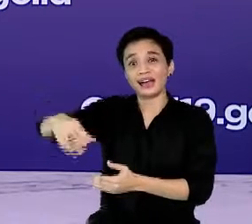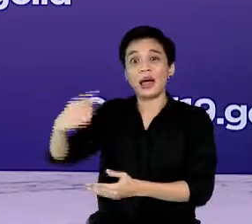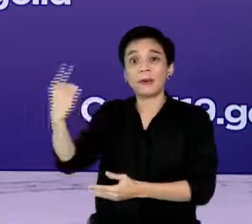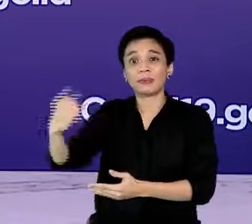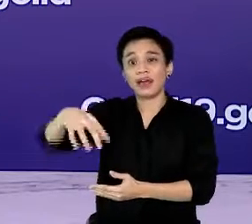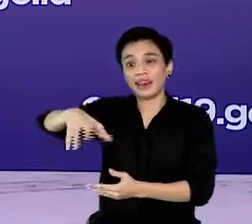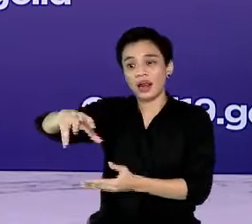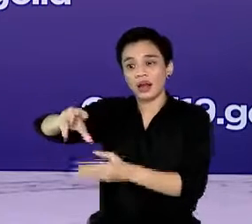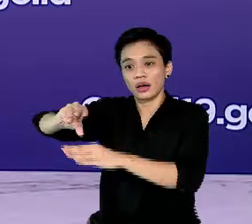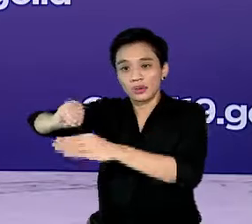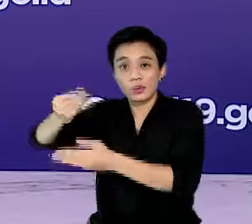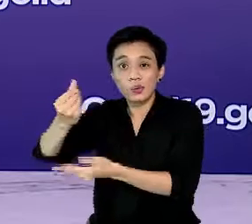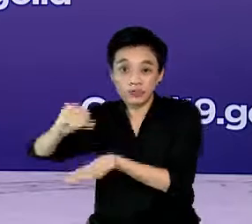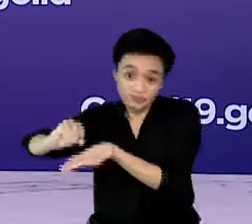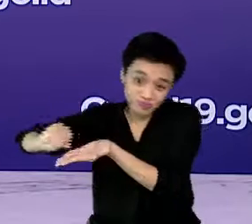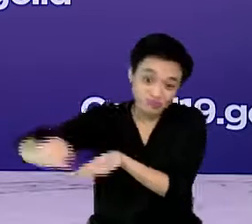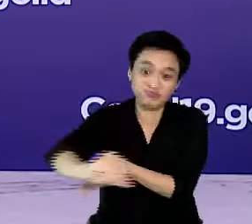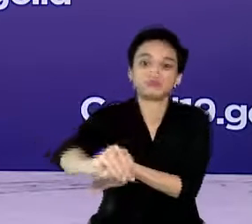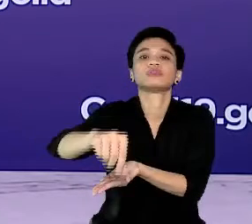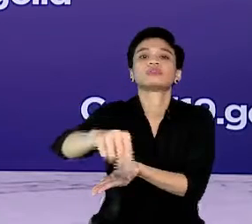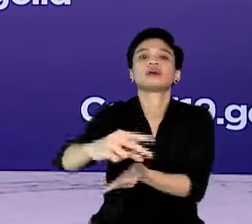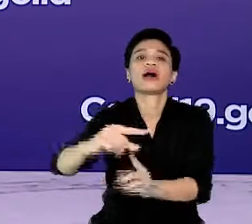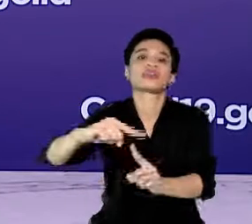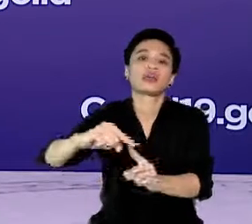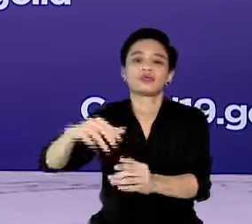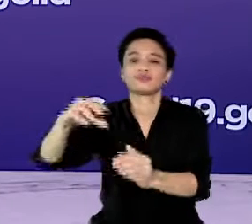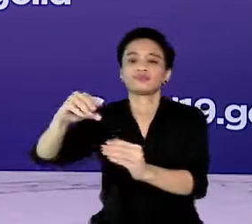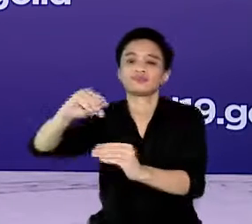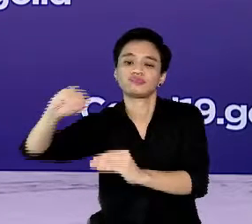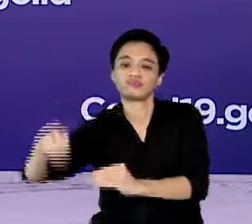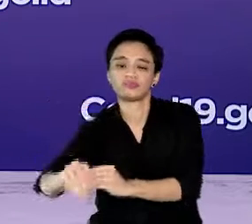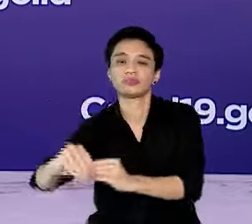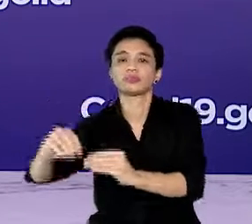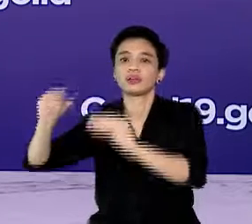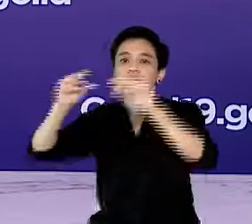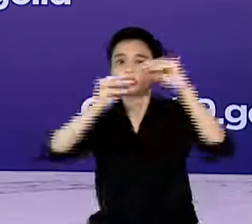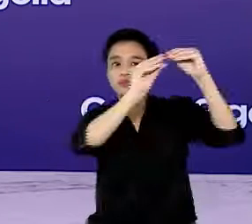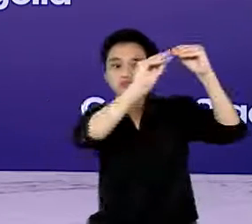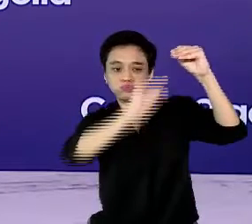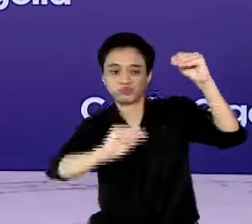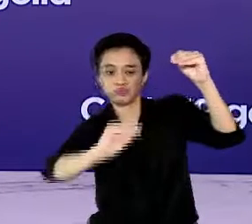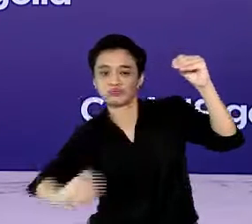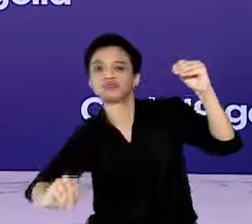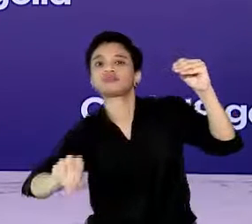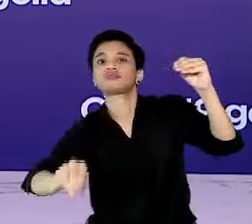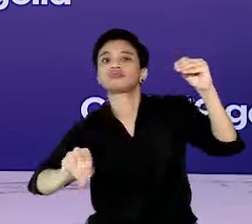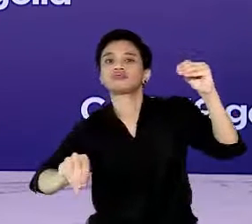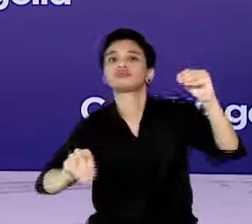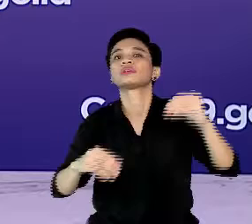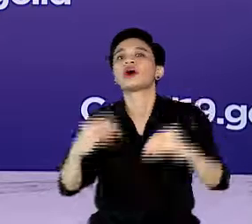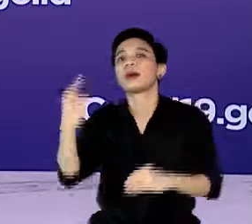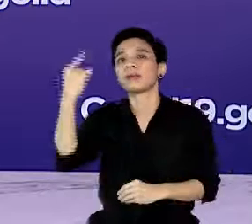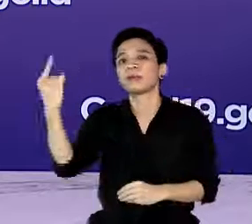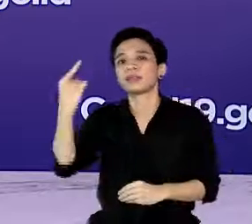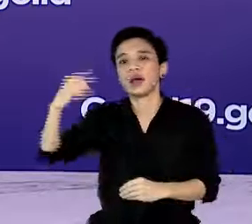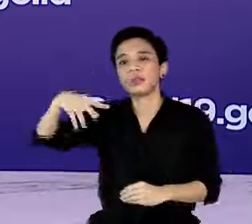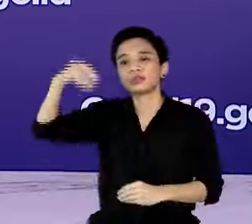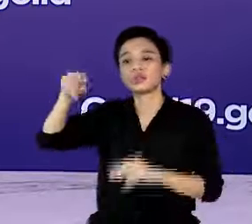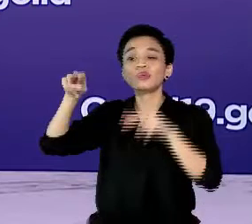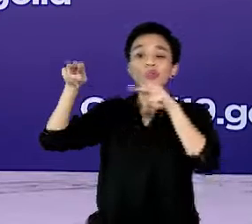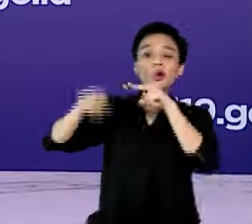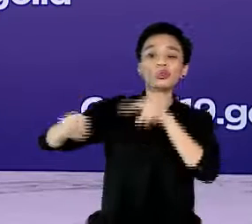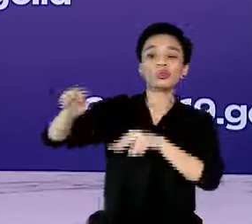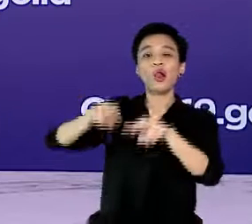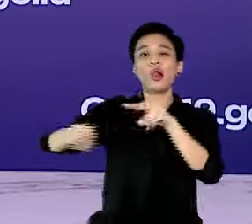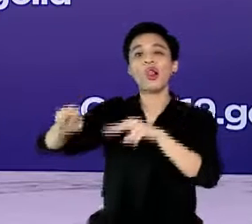dari pemerintah daerah ke level wilayah administrasi di bawahnya pemerintah pusat juga mendorong monitoring pembentukan posko desa atau